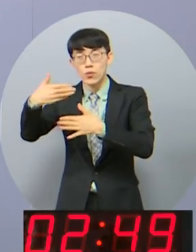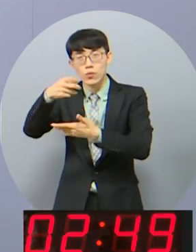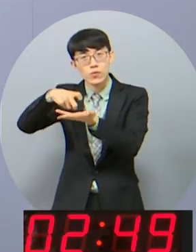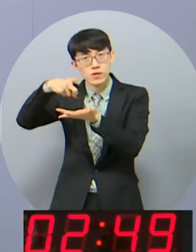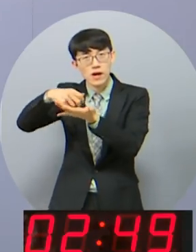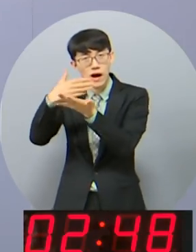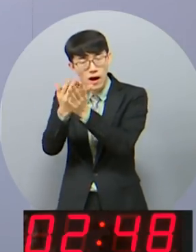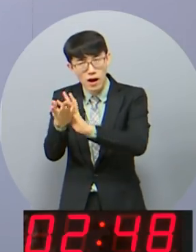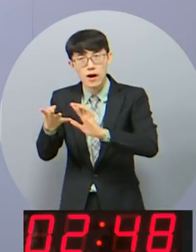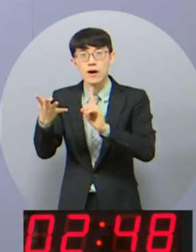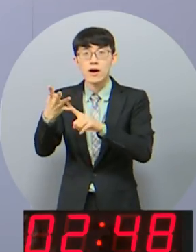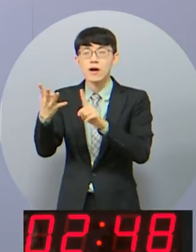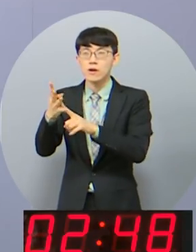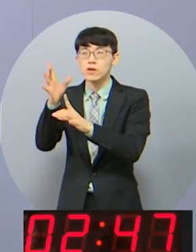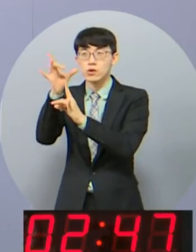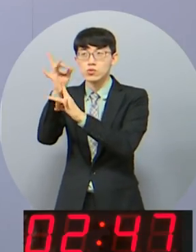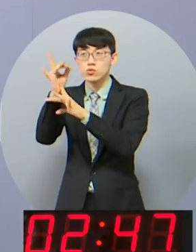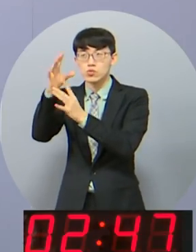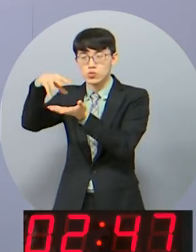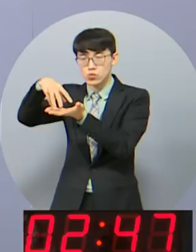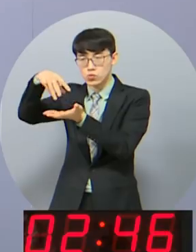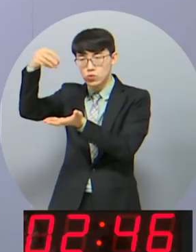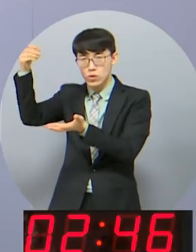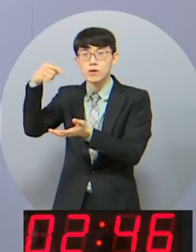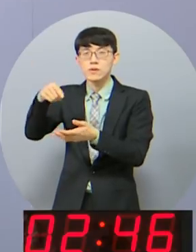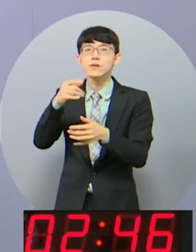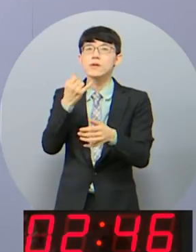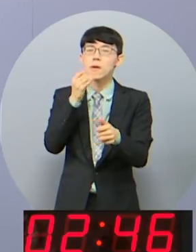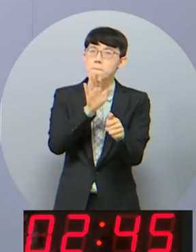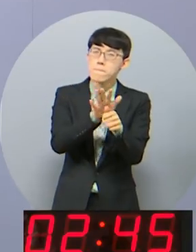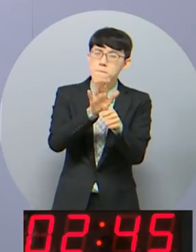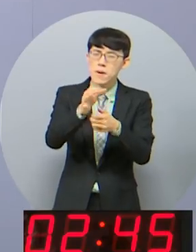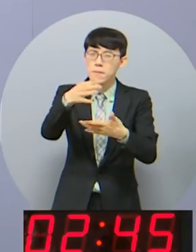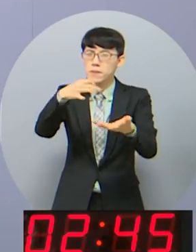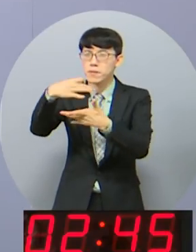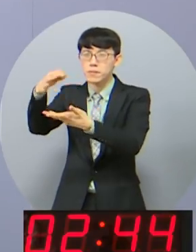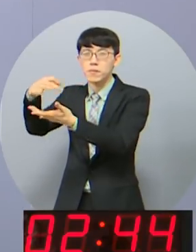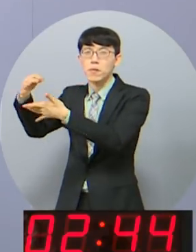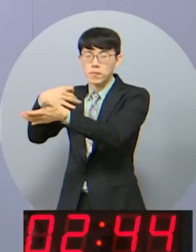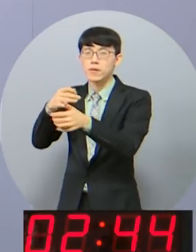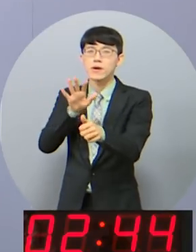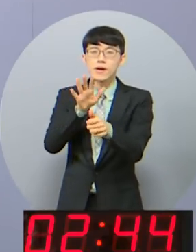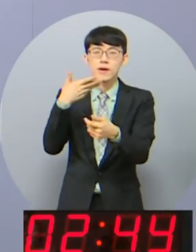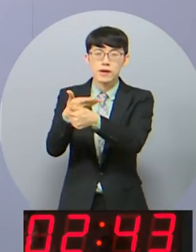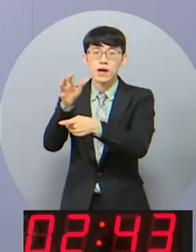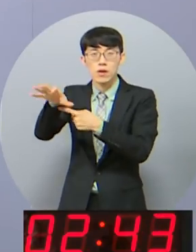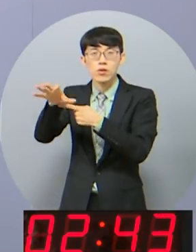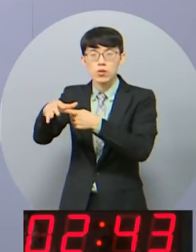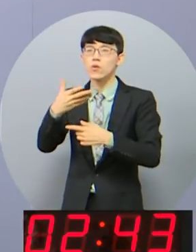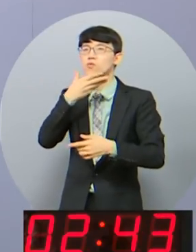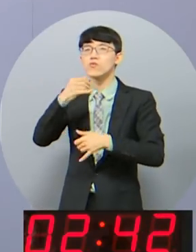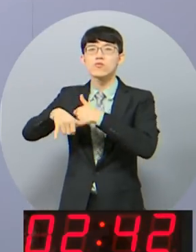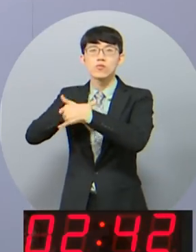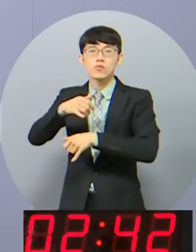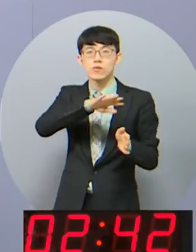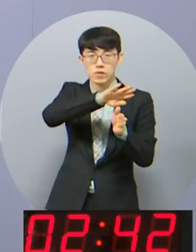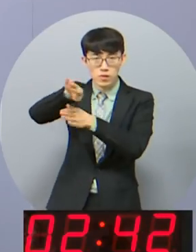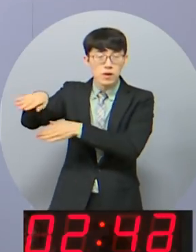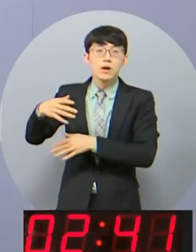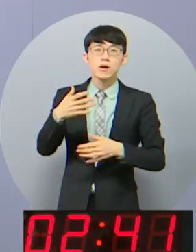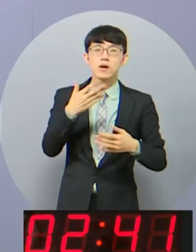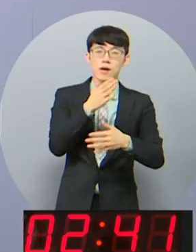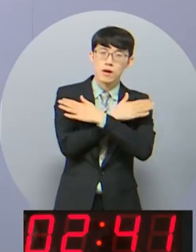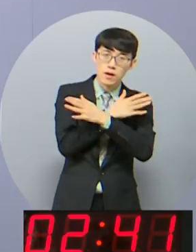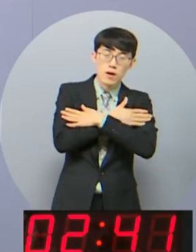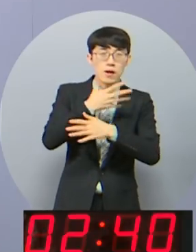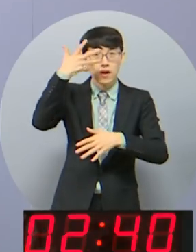多元的销售管道，让我们的农民能够呼吸哇。再来是老幼弱势的关怀，过